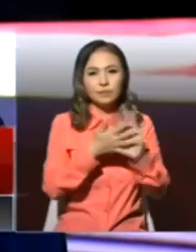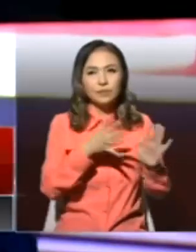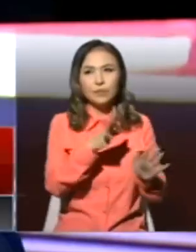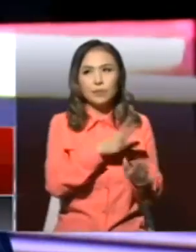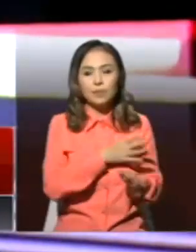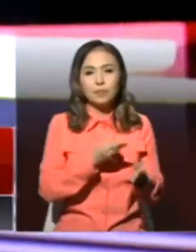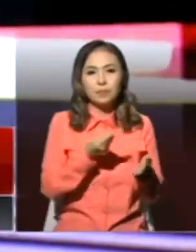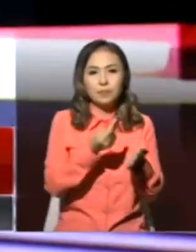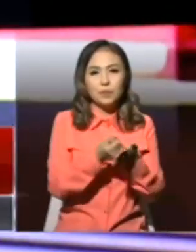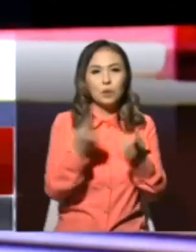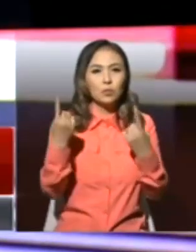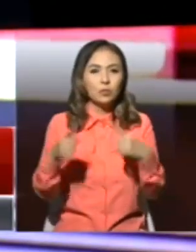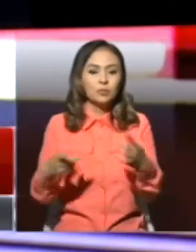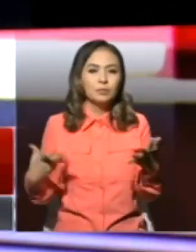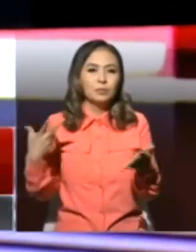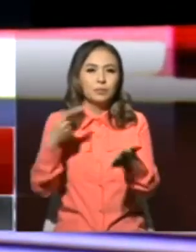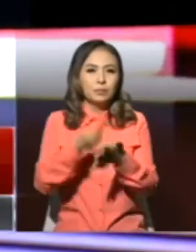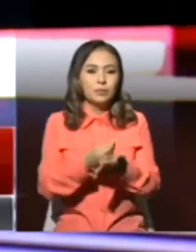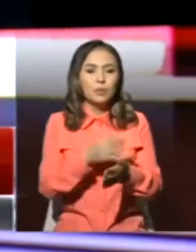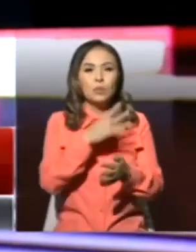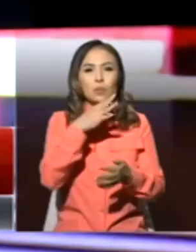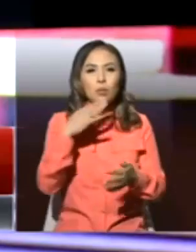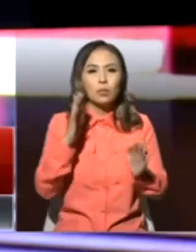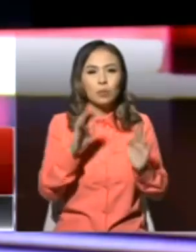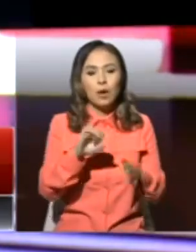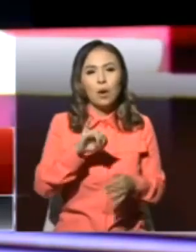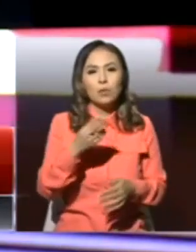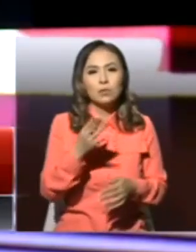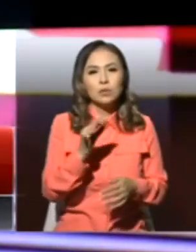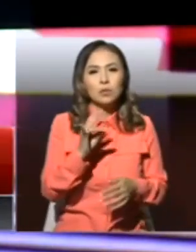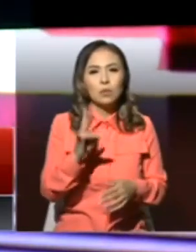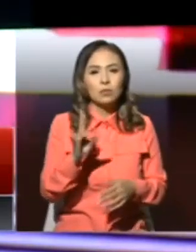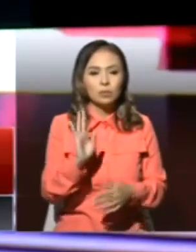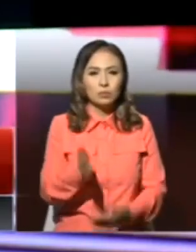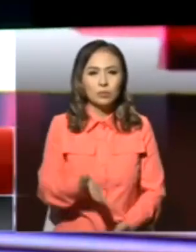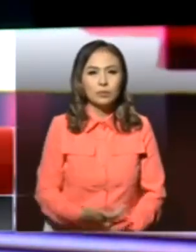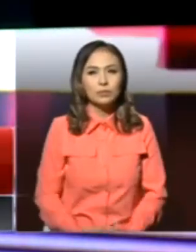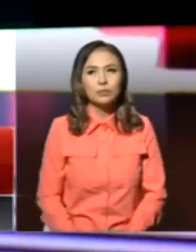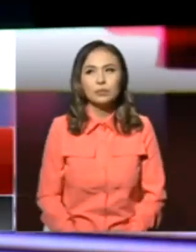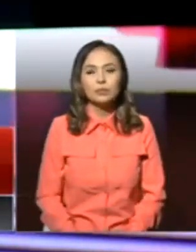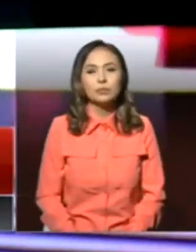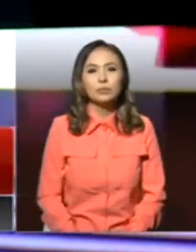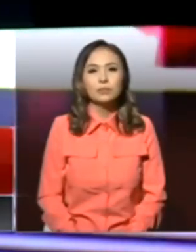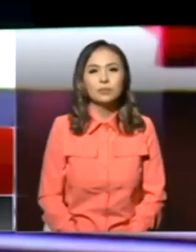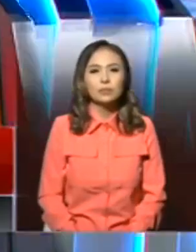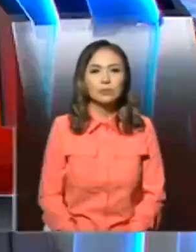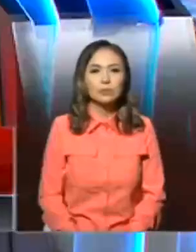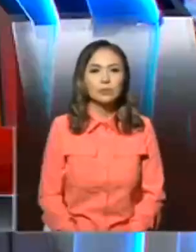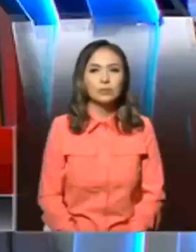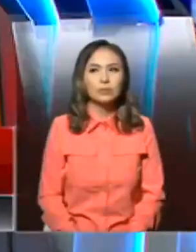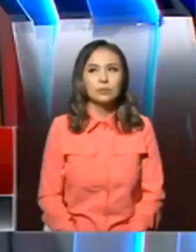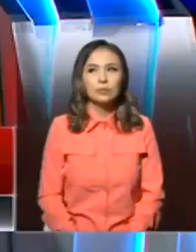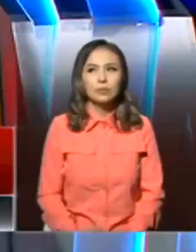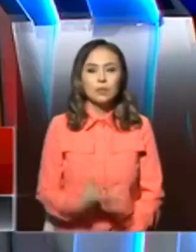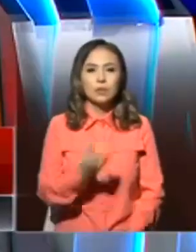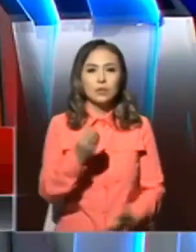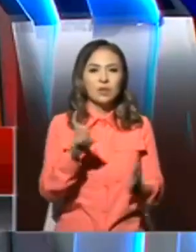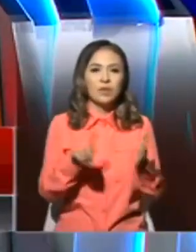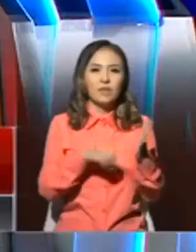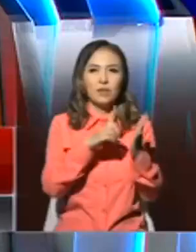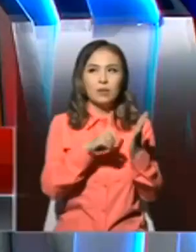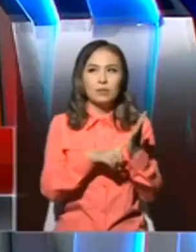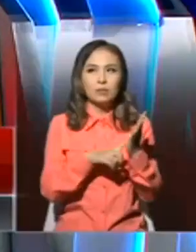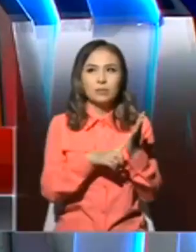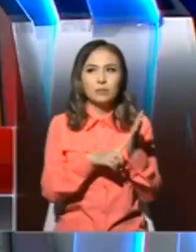аналар одан да көп беретінін оны түсінді. Аукцион болып кетеді дейсіз ба? Аукцион болып кетеді. Енді тағы бір сұрақ кешірім сұраймын.